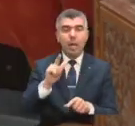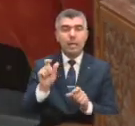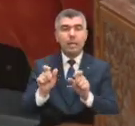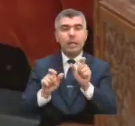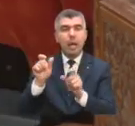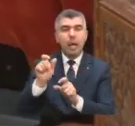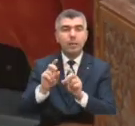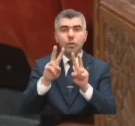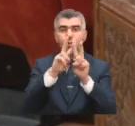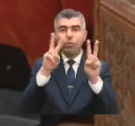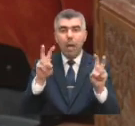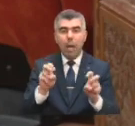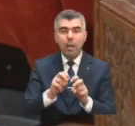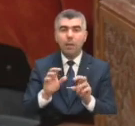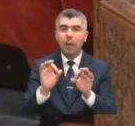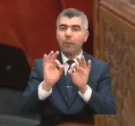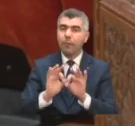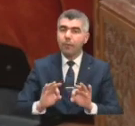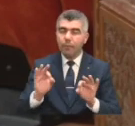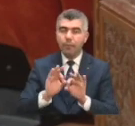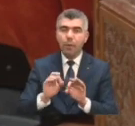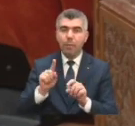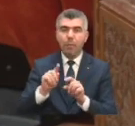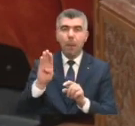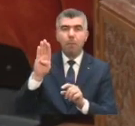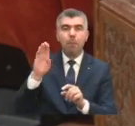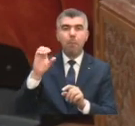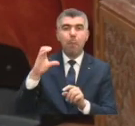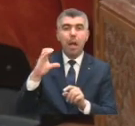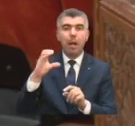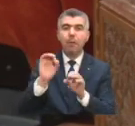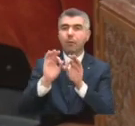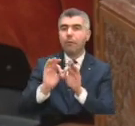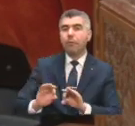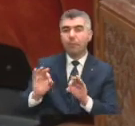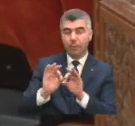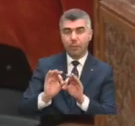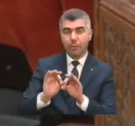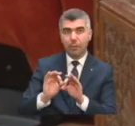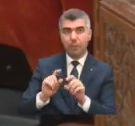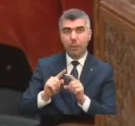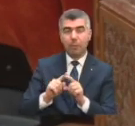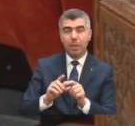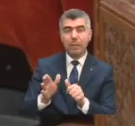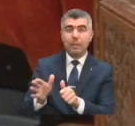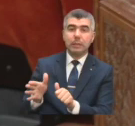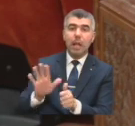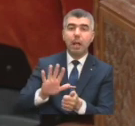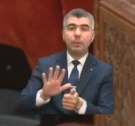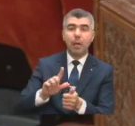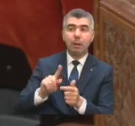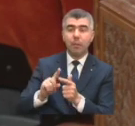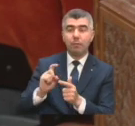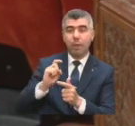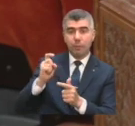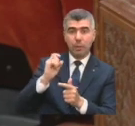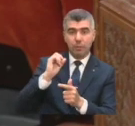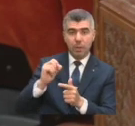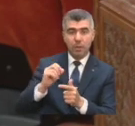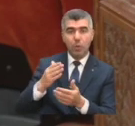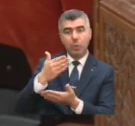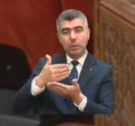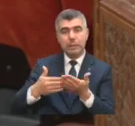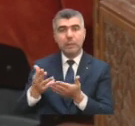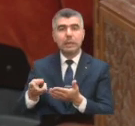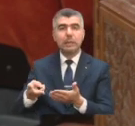عندهمش شهادات، اللي ما عندهمش الباك، اللي ما عندهمش تقني متخصص، وهذو هما اللي محتاجين المنحه. كاين اللي عنده 6000 درهم في المنحه، وكاين اللي عنده النص ديال المنحه اللي هي 3000